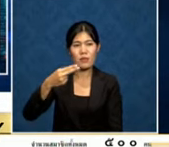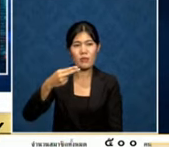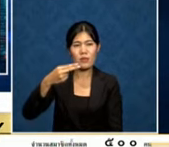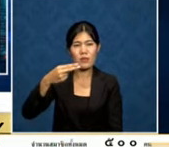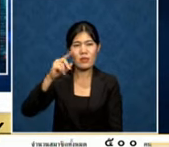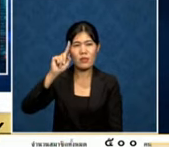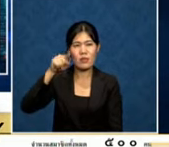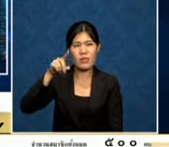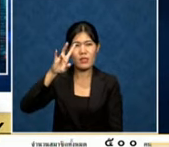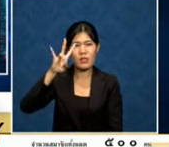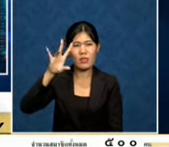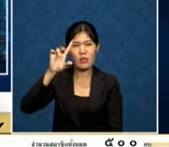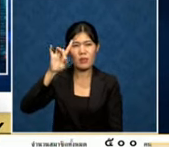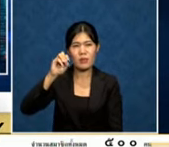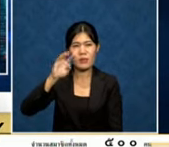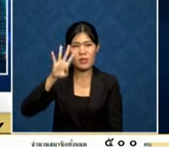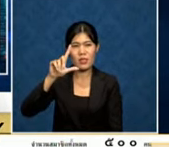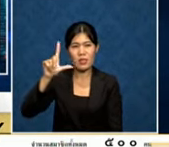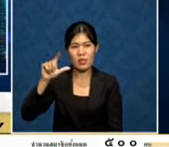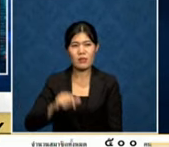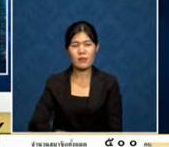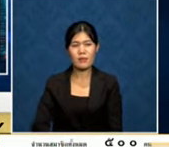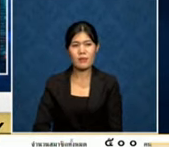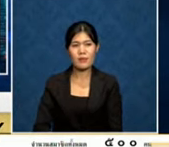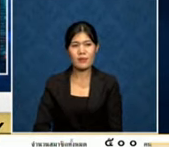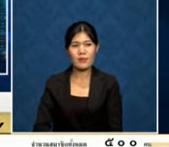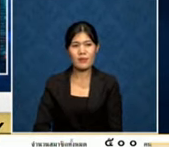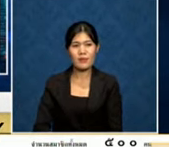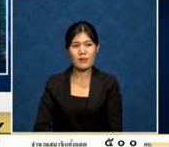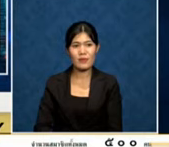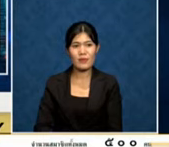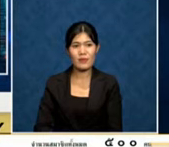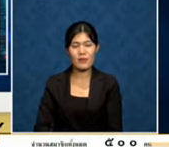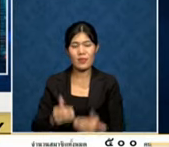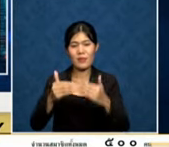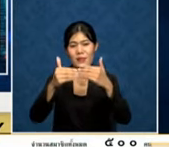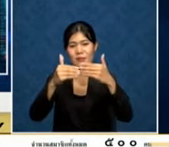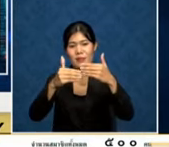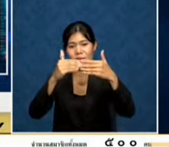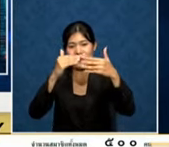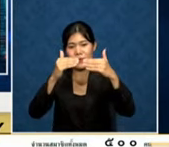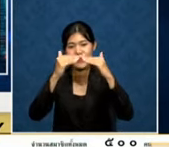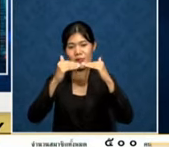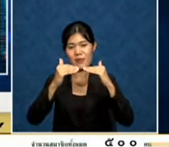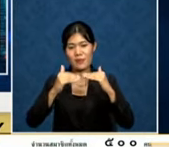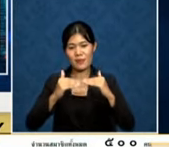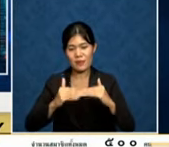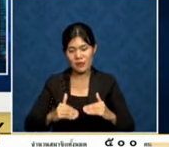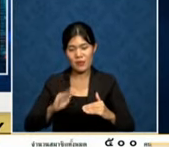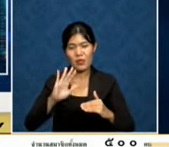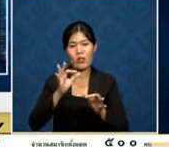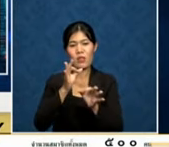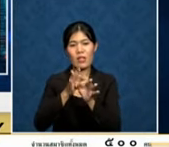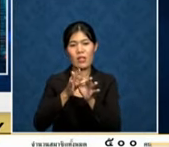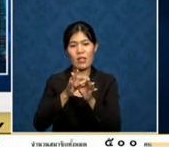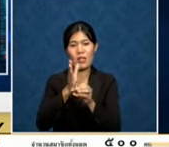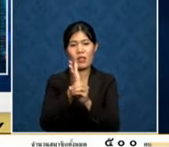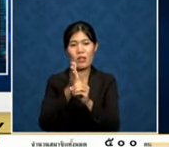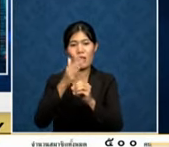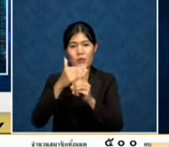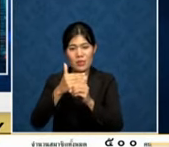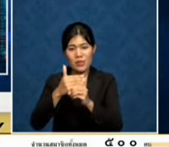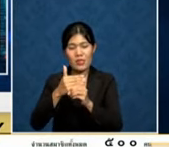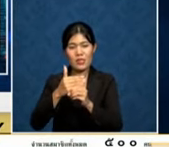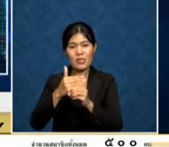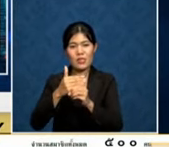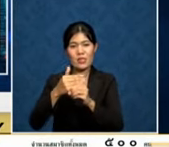ไฟฟ้าฝ่ายผลิตแห่งประเทศไทย 16, 1841ล้านบาทแล้วก็ไล่เรียงลงมาธนาคารออมสินเ่อปตทจำกัดมหาชน